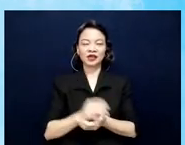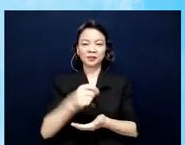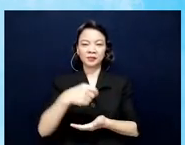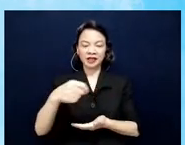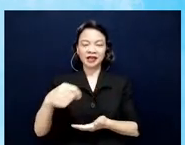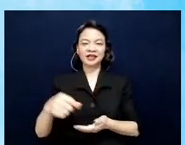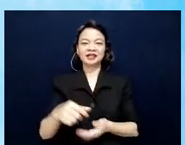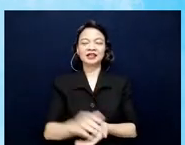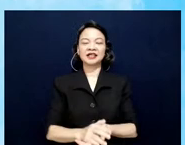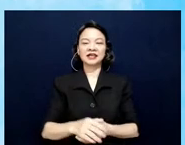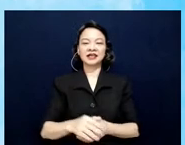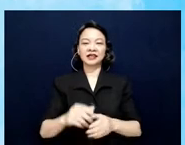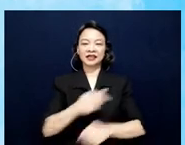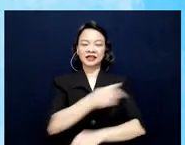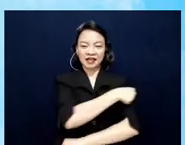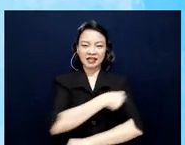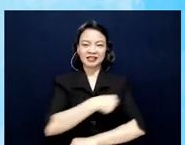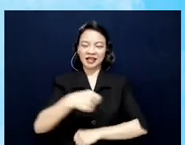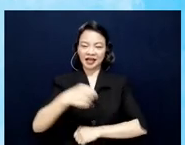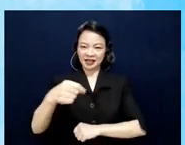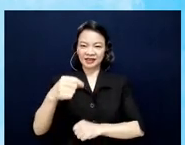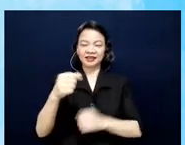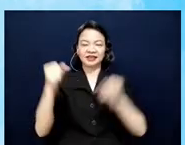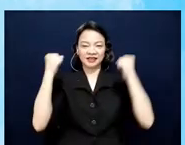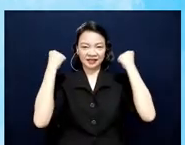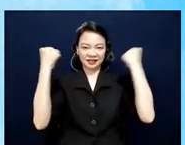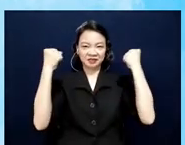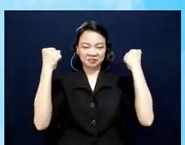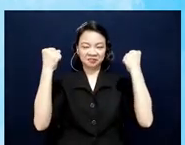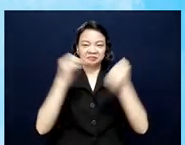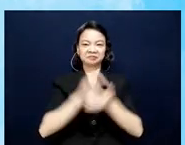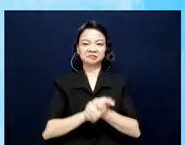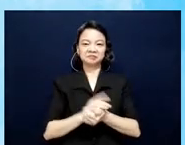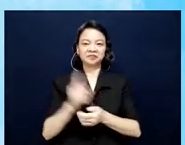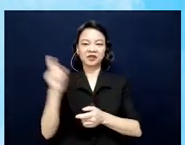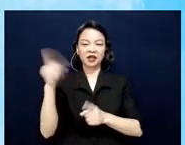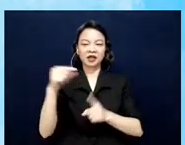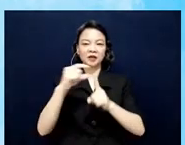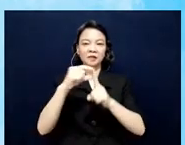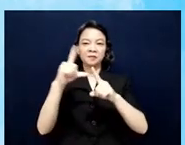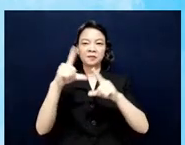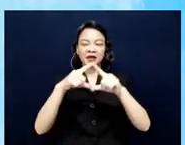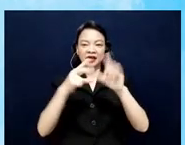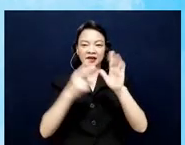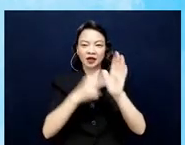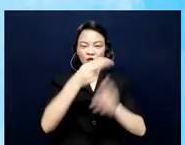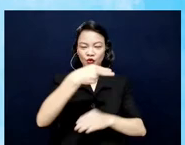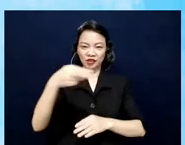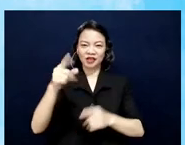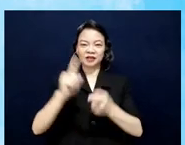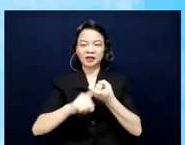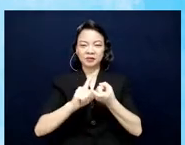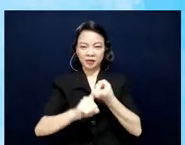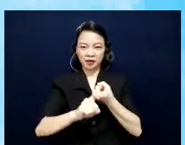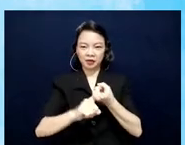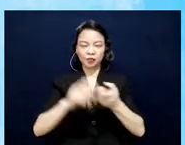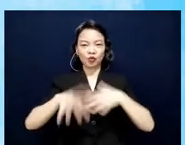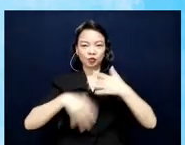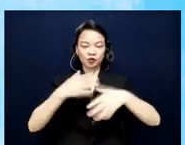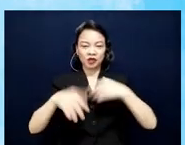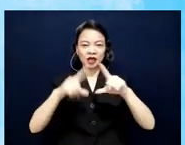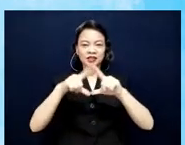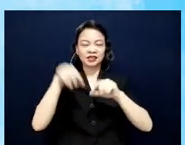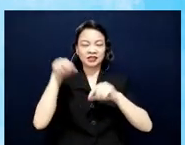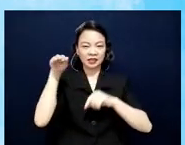colleagues. As a global science-led biopharmaceutical company, we are proud to contribute to our global